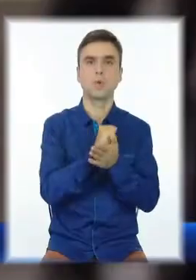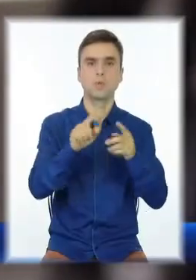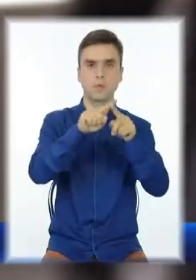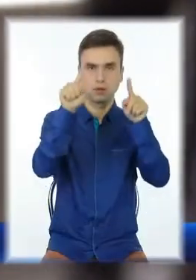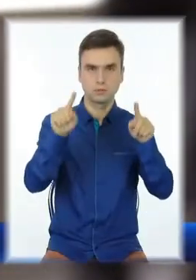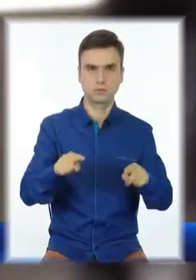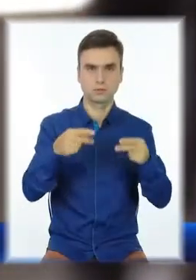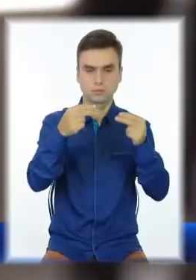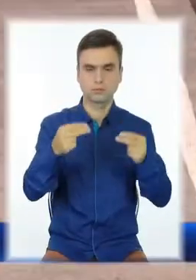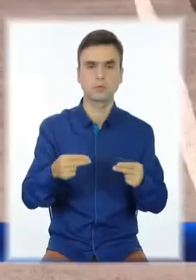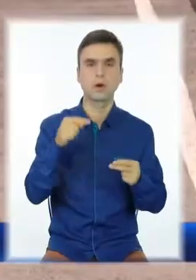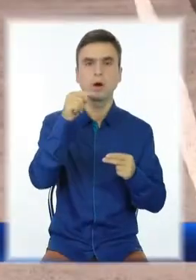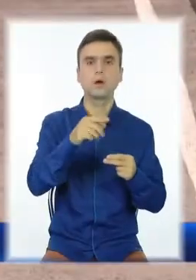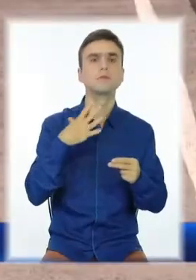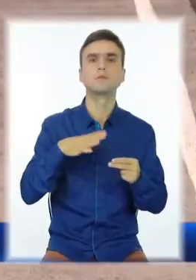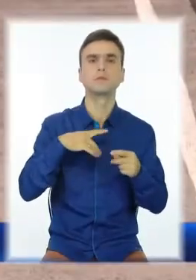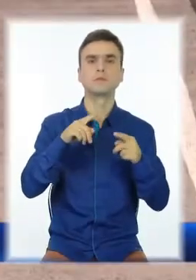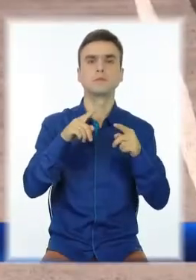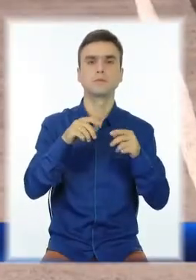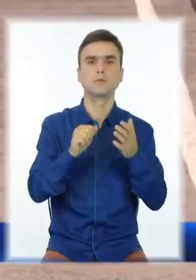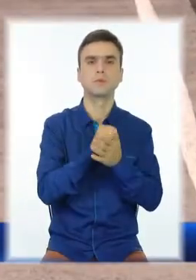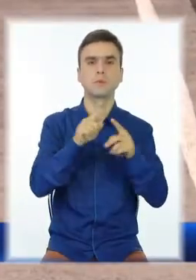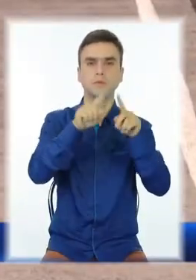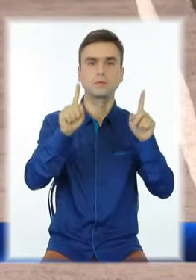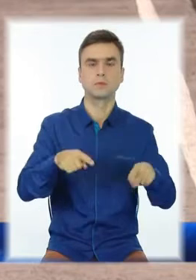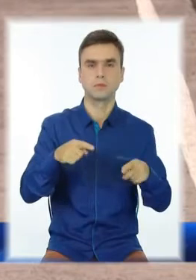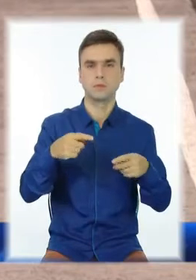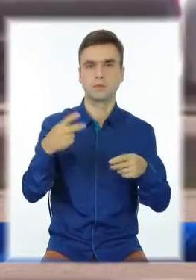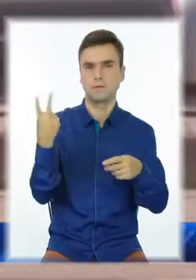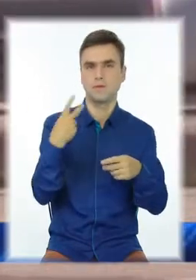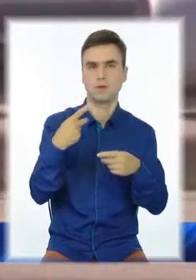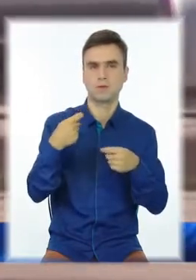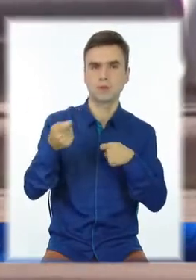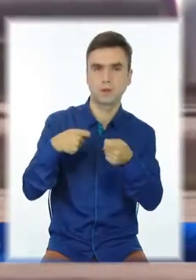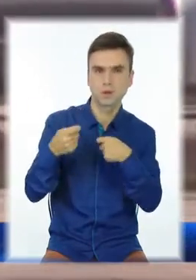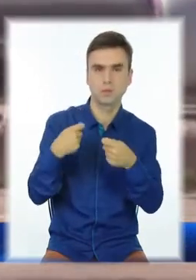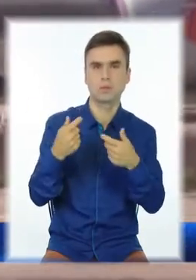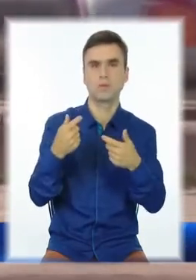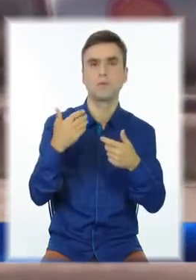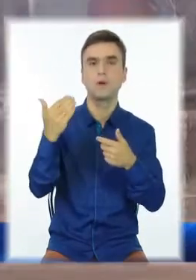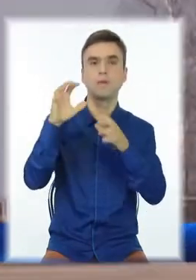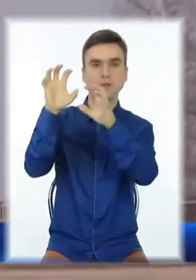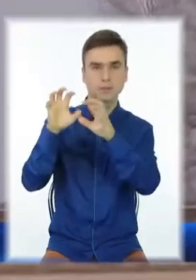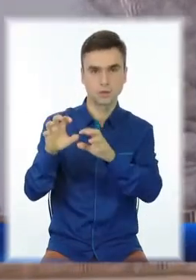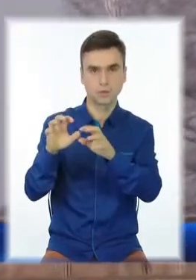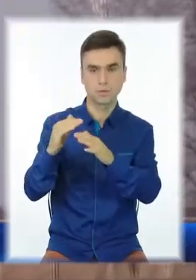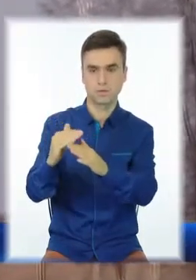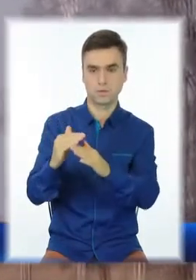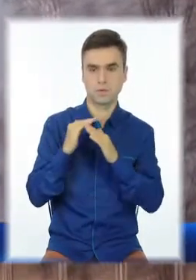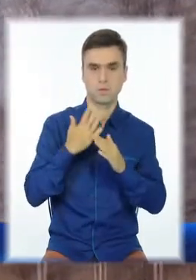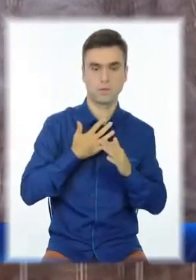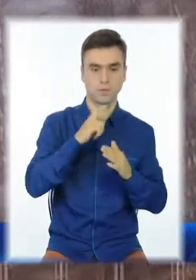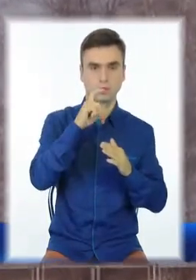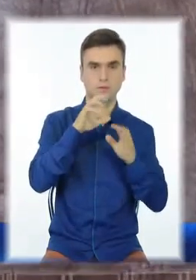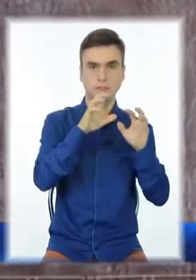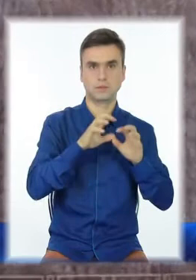на меті поглибити економічне партнерство та скоригувати українське законодавство під євростандарти. Та насправді усі частини